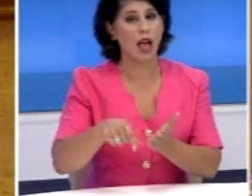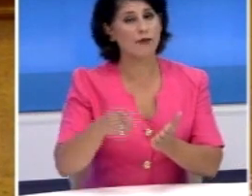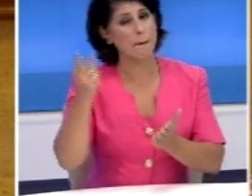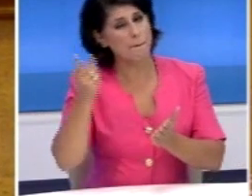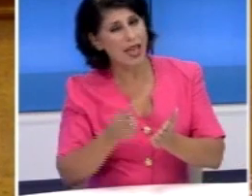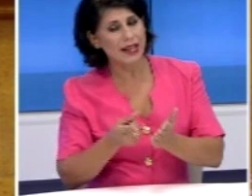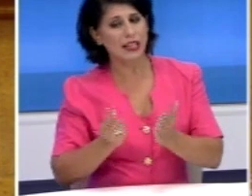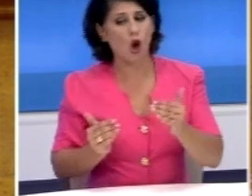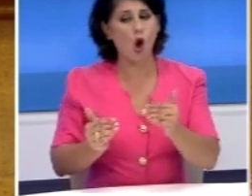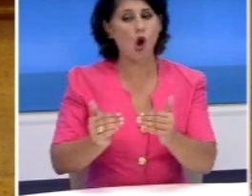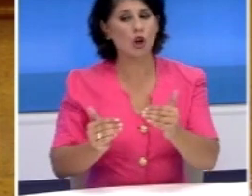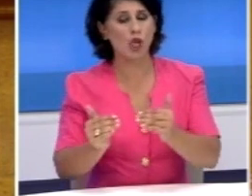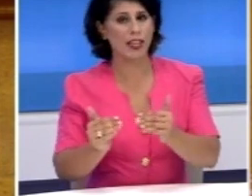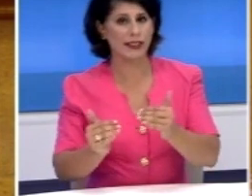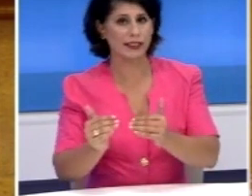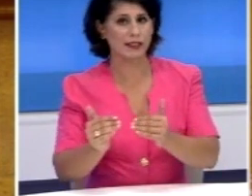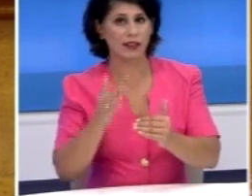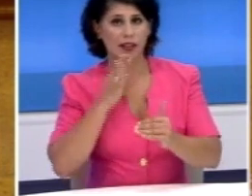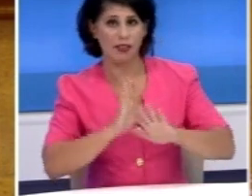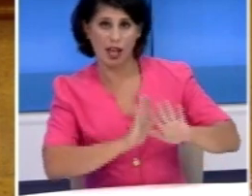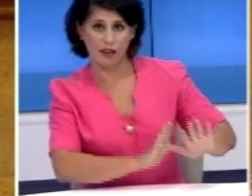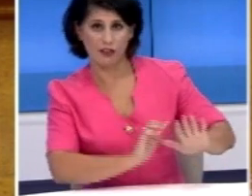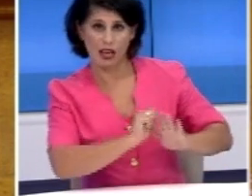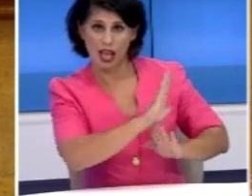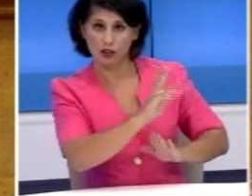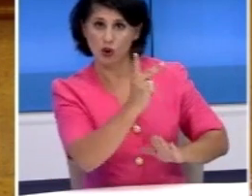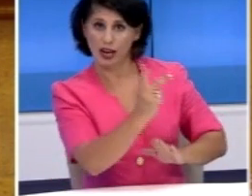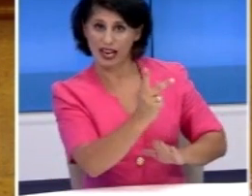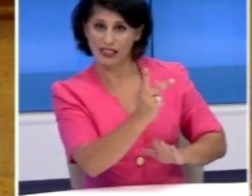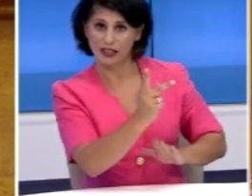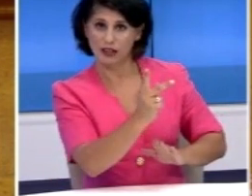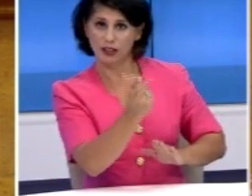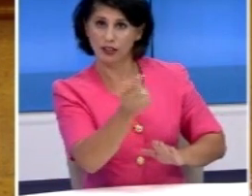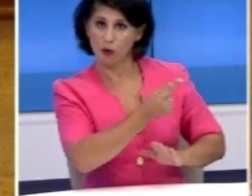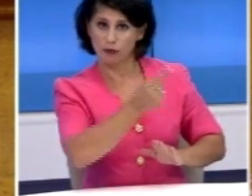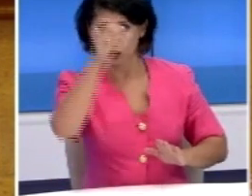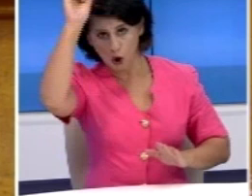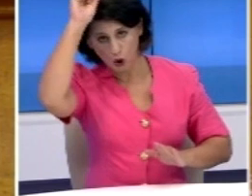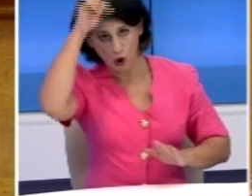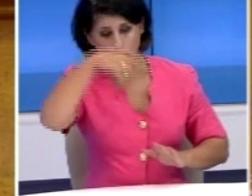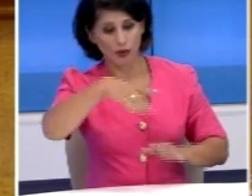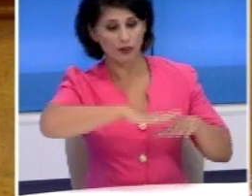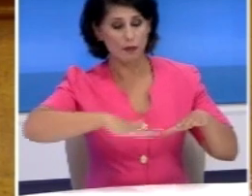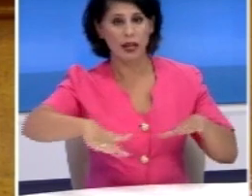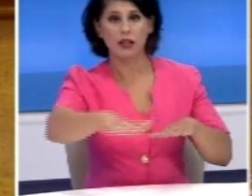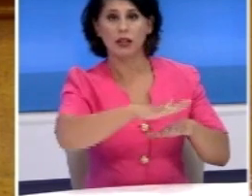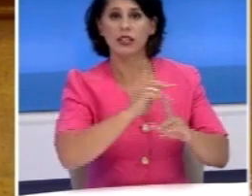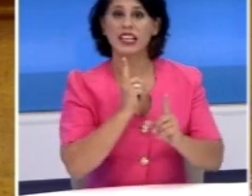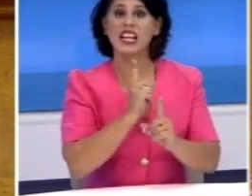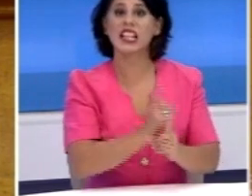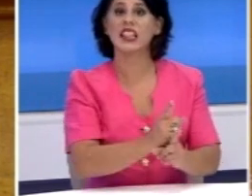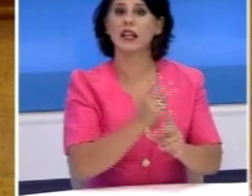μερική οριοθέτηση? Να αφήνεις έξω το Καστελόριζο και τη Μισή Ρόδο, μια περιοχή